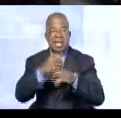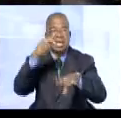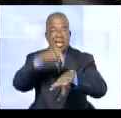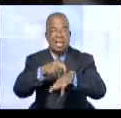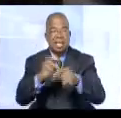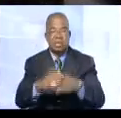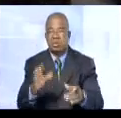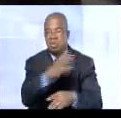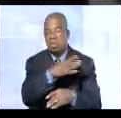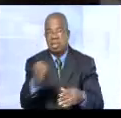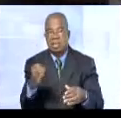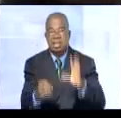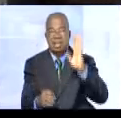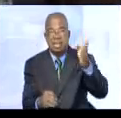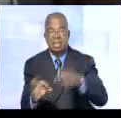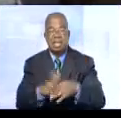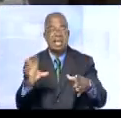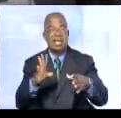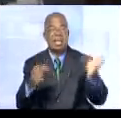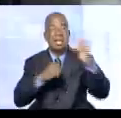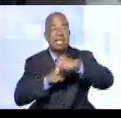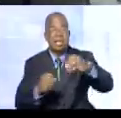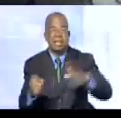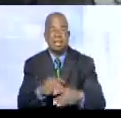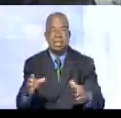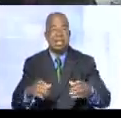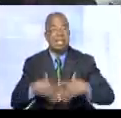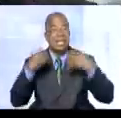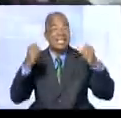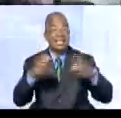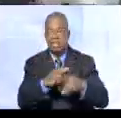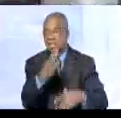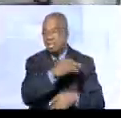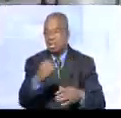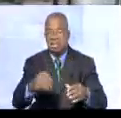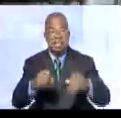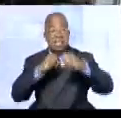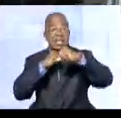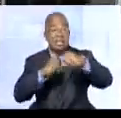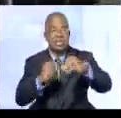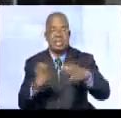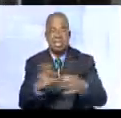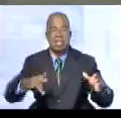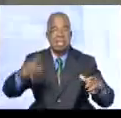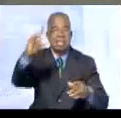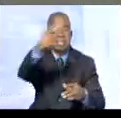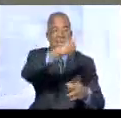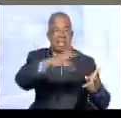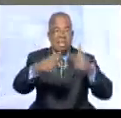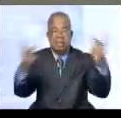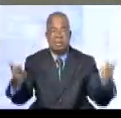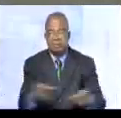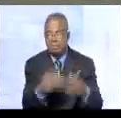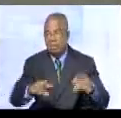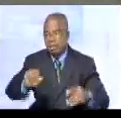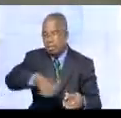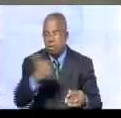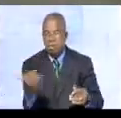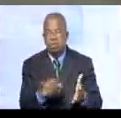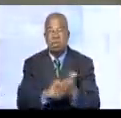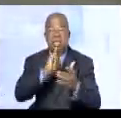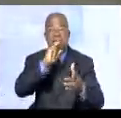l'Agence communautaire de la sécurité et de la sûreté de l'aviation civile et le second est relatif à l'institution de la